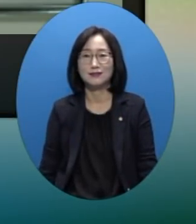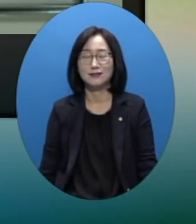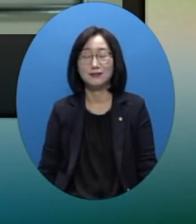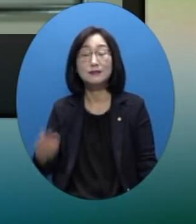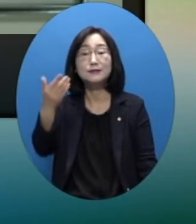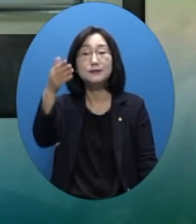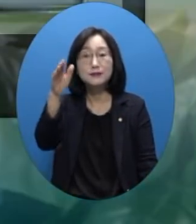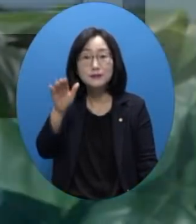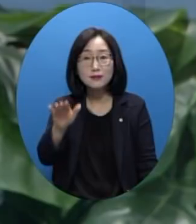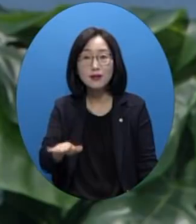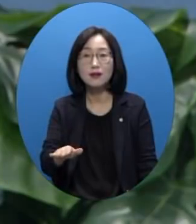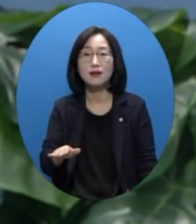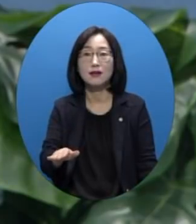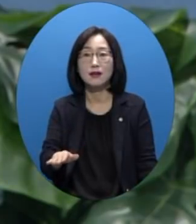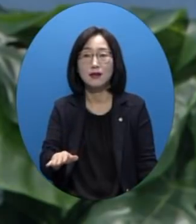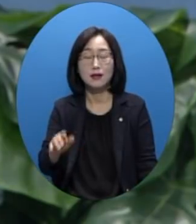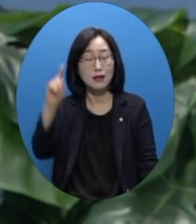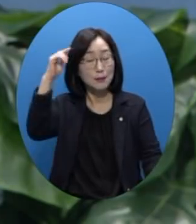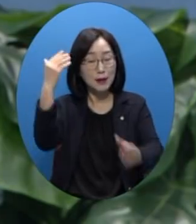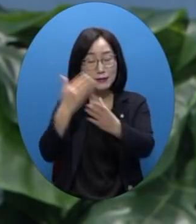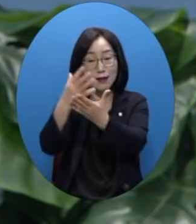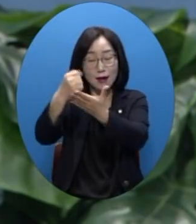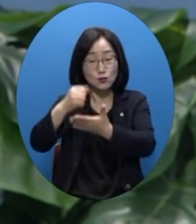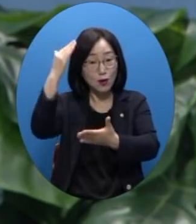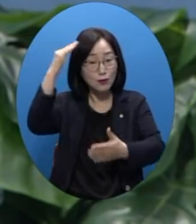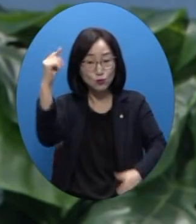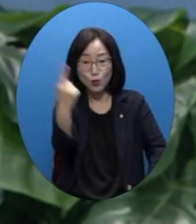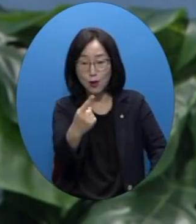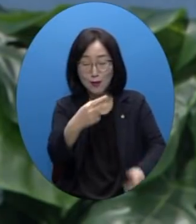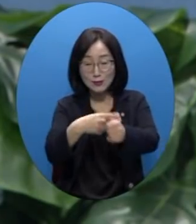그런데 박사를 받고 한국에 돌아오려고 하니까